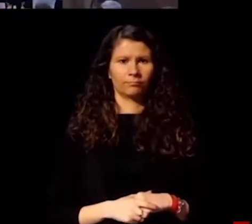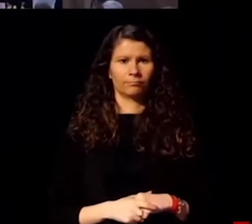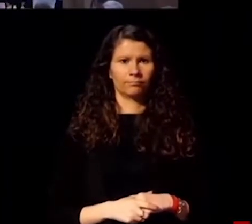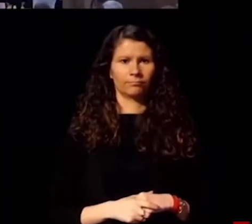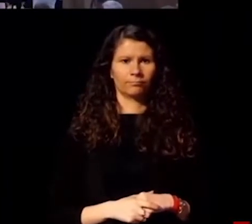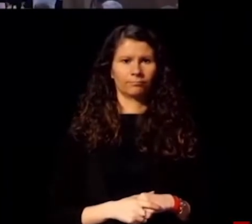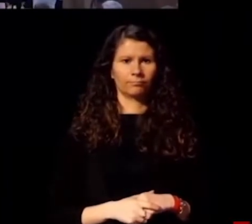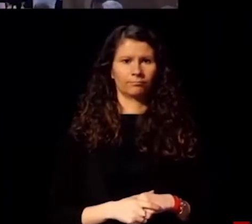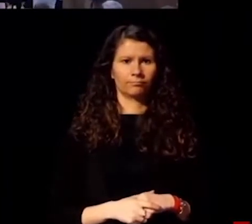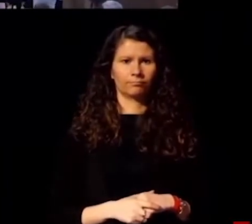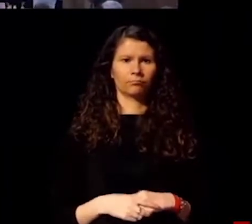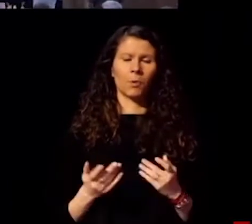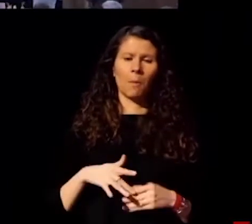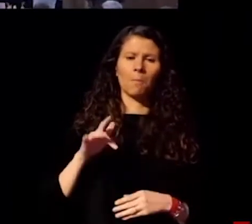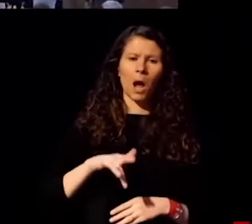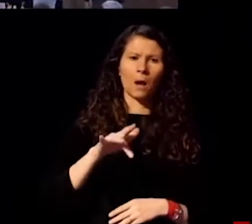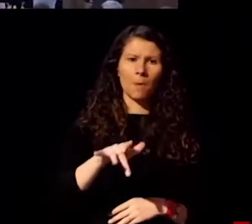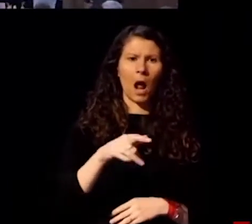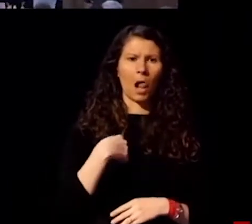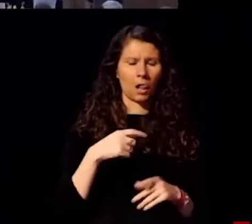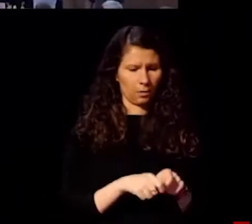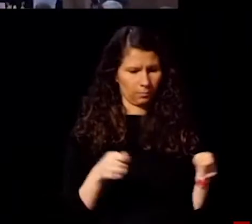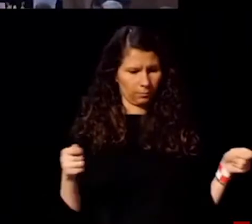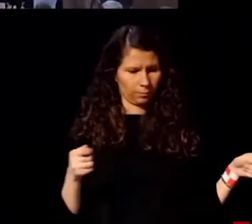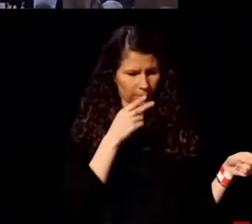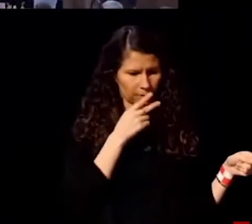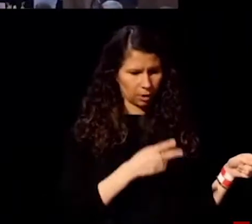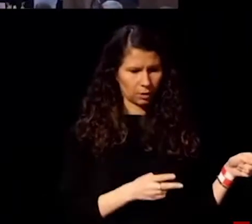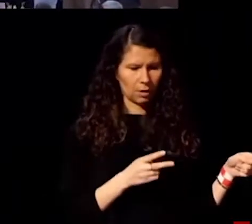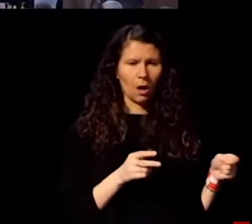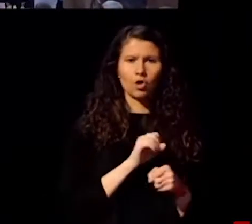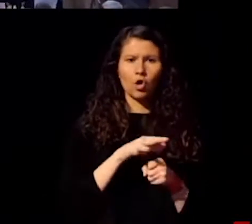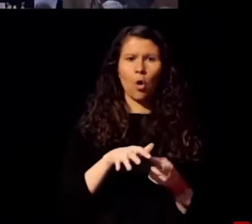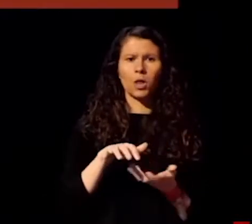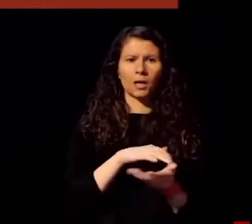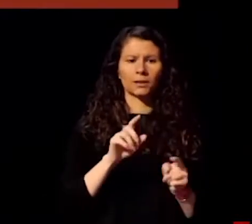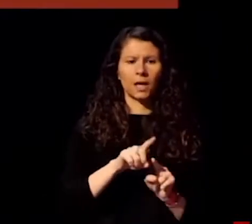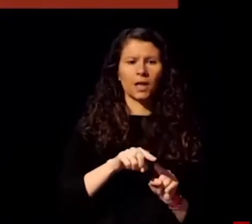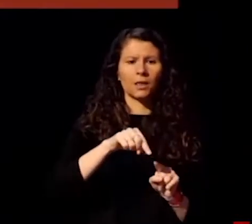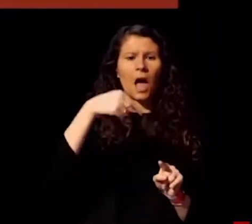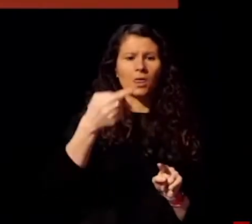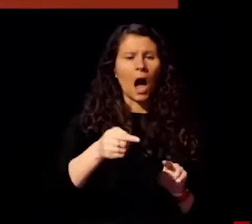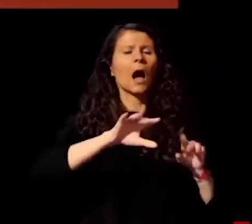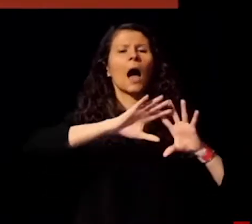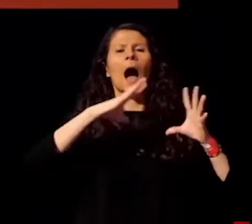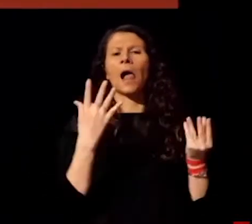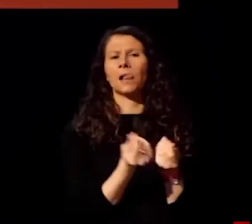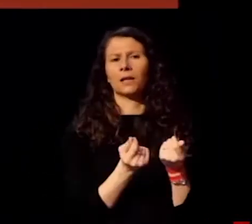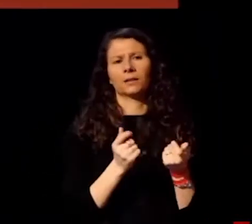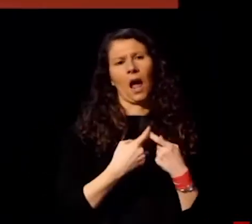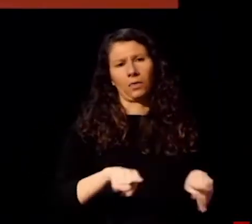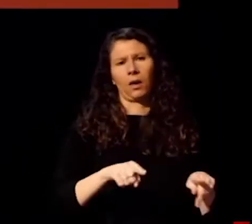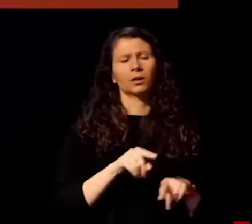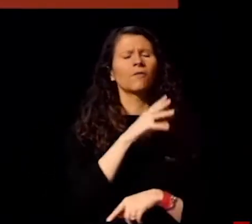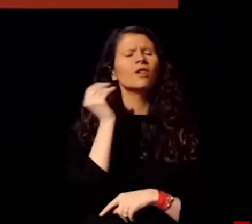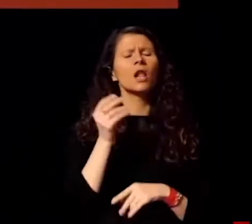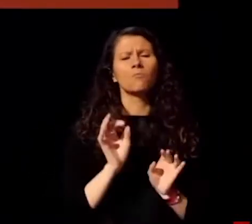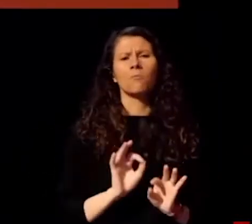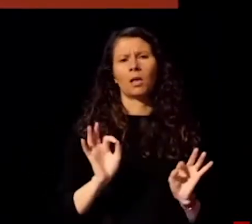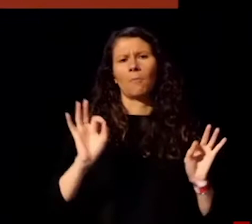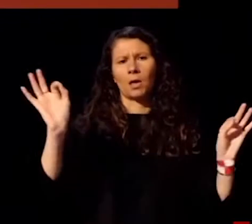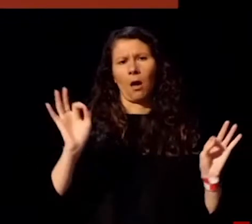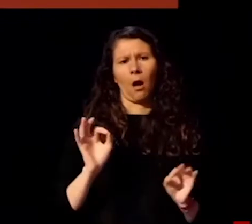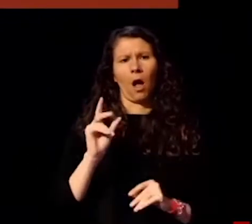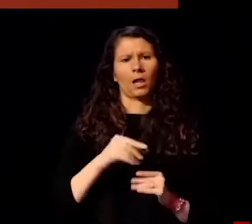gelegentlich lese ich nach der korona krise werde alles anders und vieles besser sein als